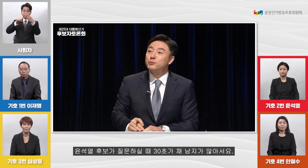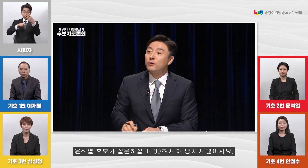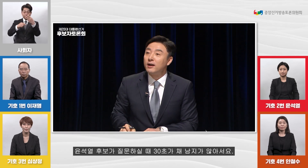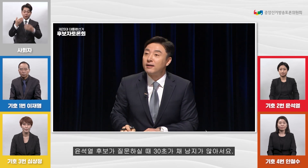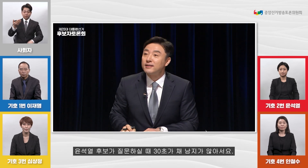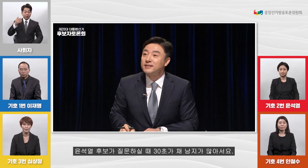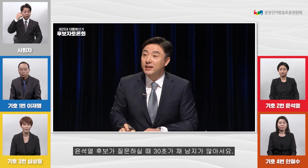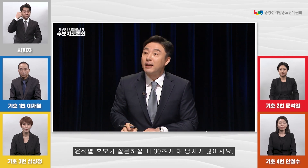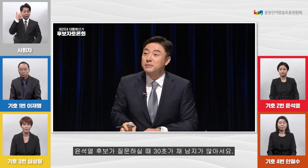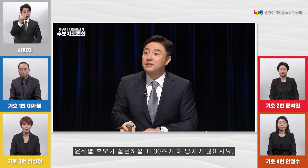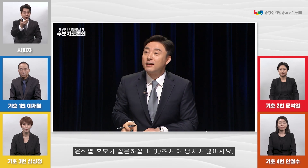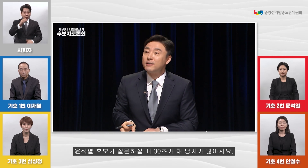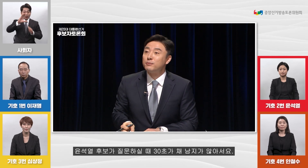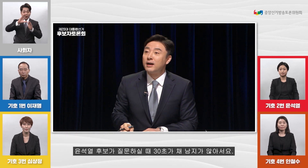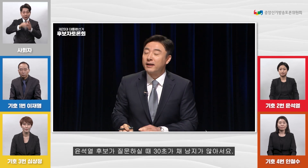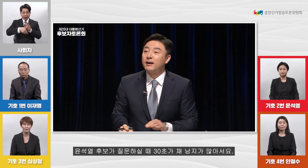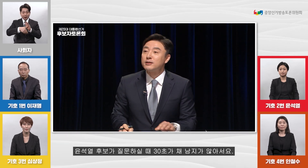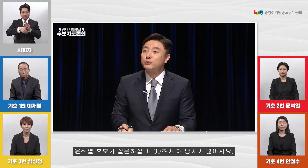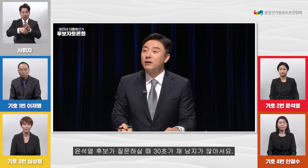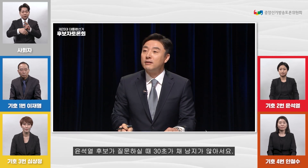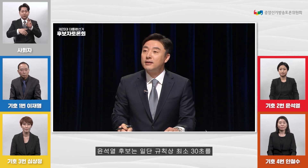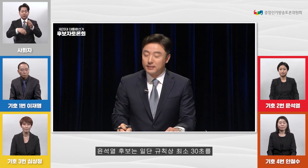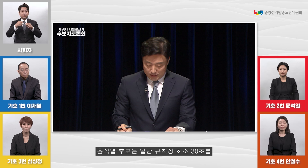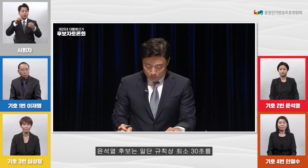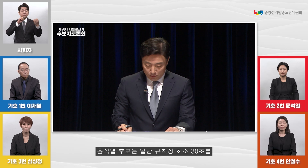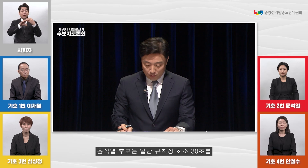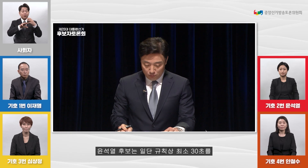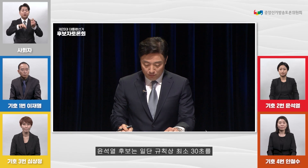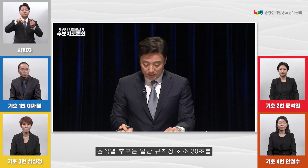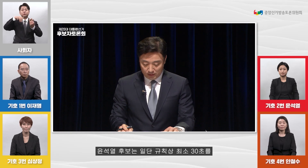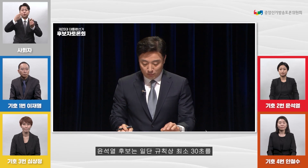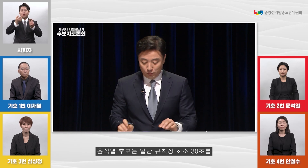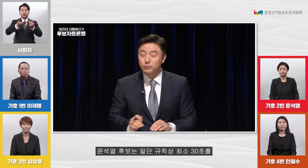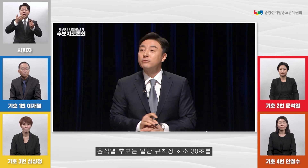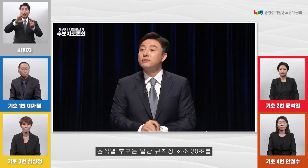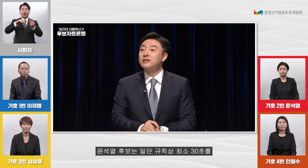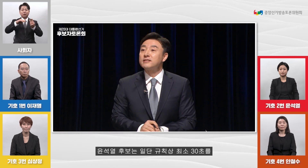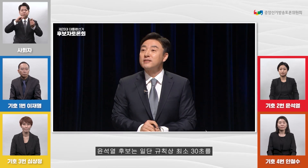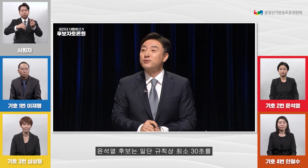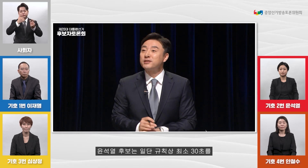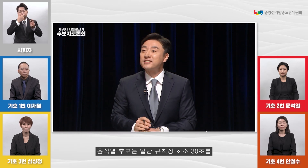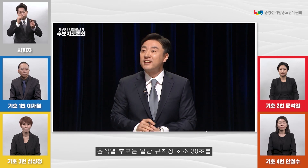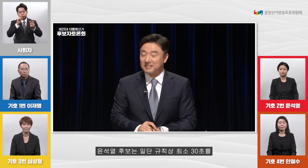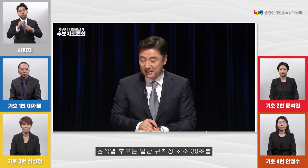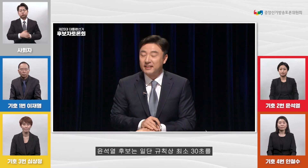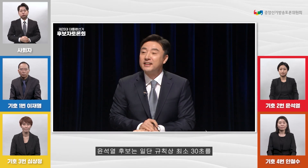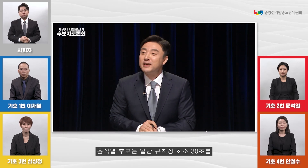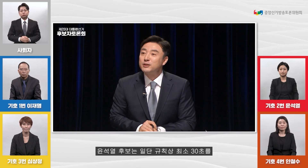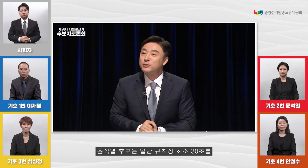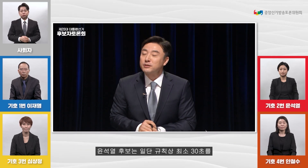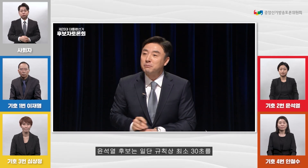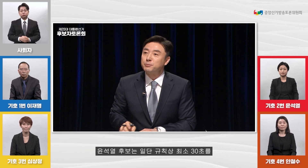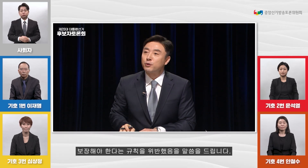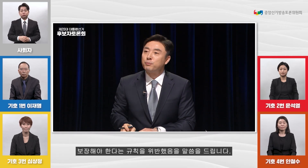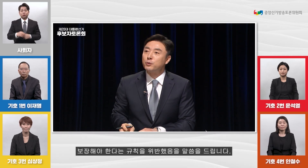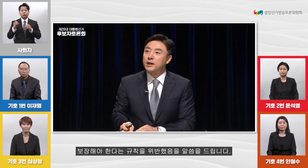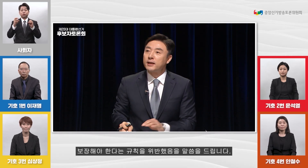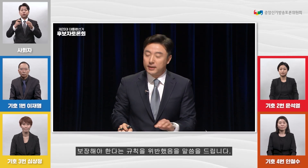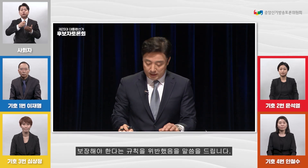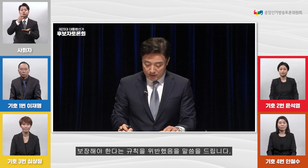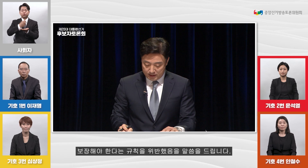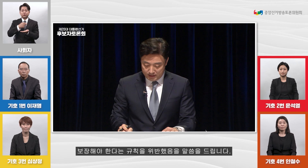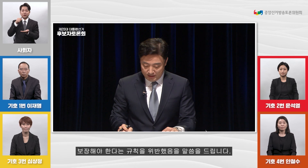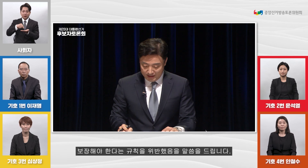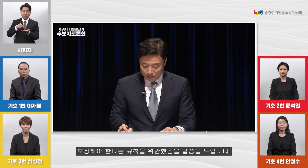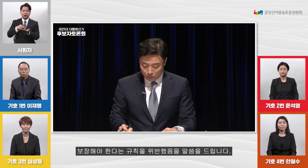때 30초가 채 남지가 않아가지고요. 윤석열 후보는 일단 27초 토론 남을 때 규칙상 최소 30초를